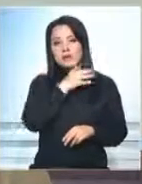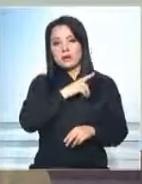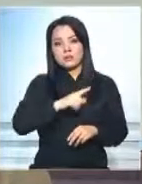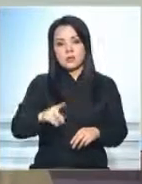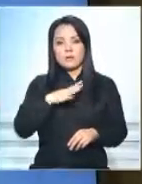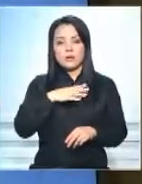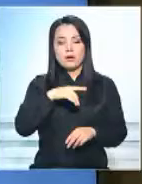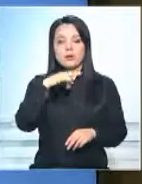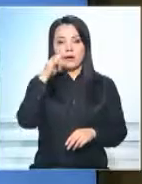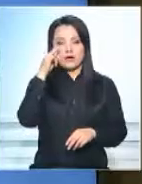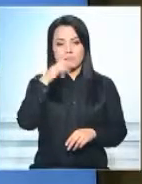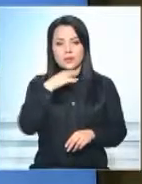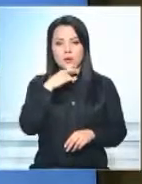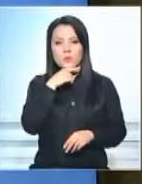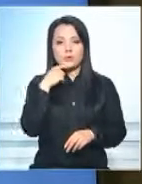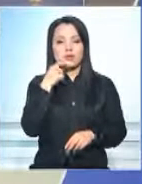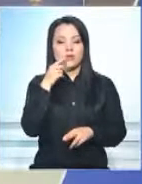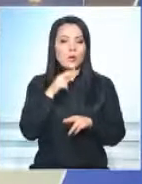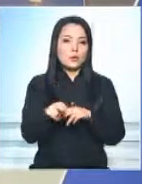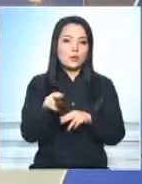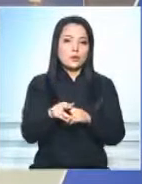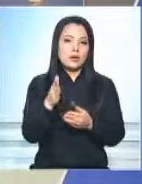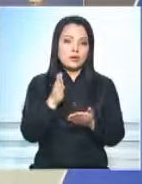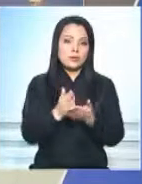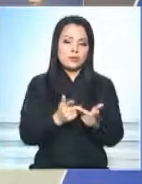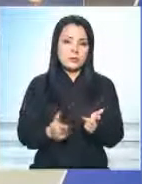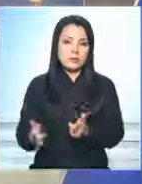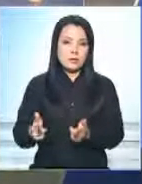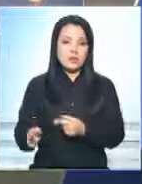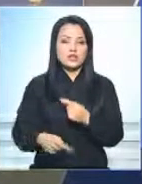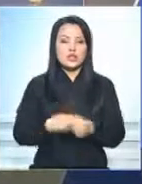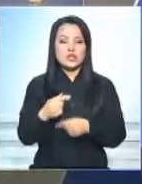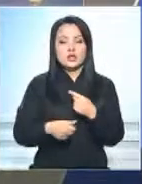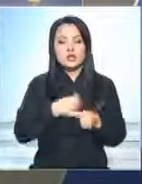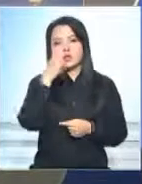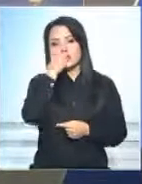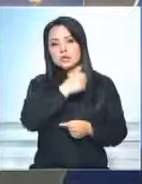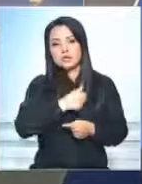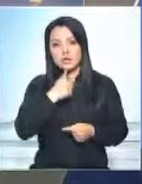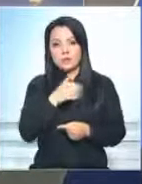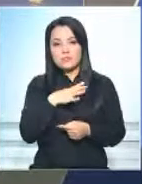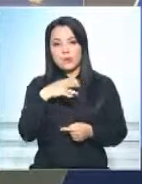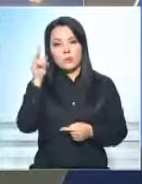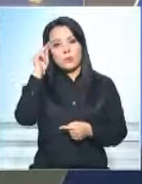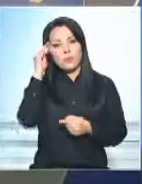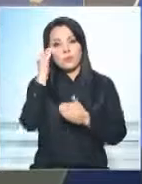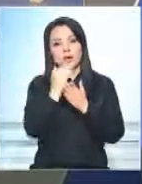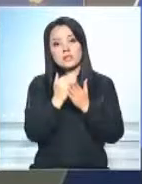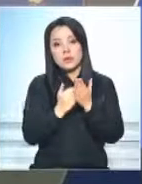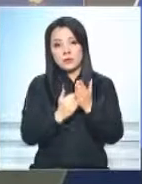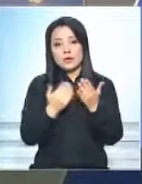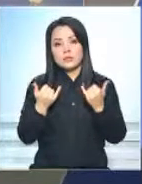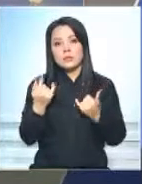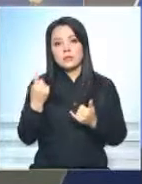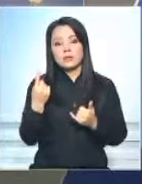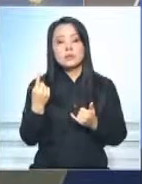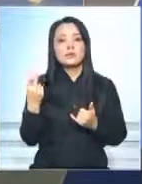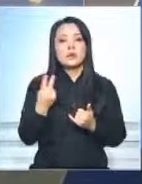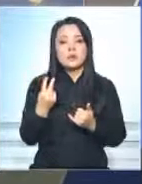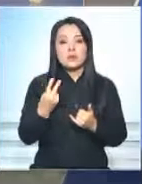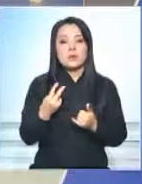топ жарыпты. Өздері университеттің бағдарламасы да олар үшін аса көп қиындық тудырмасына сенеді. Мәселен, педагог мамандар даярлайтын